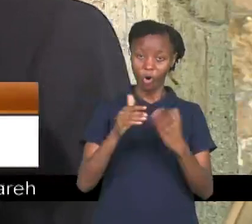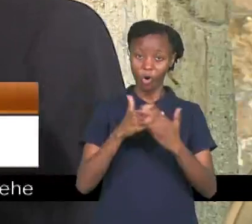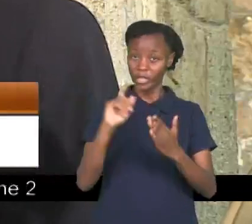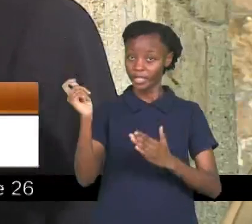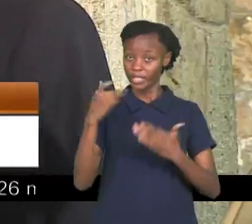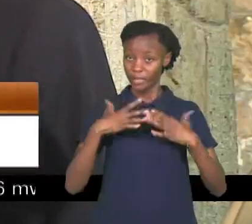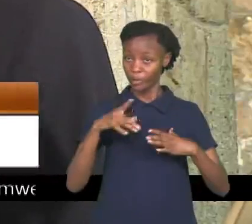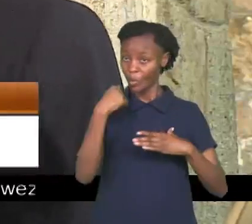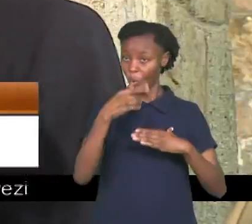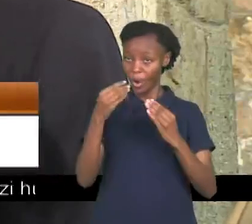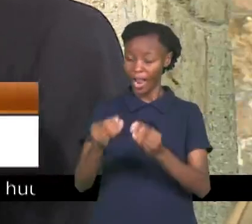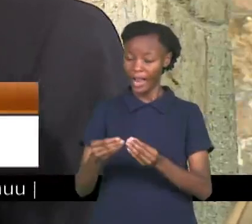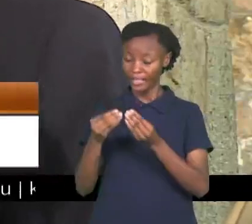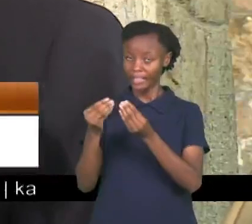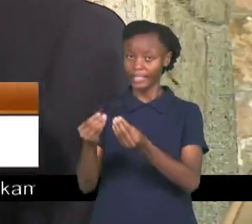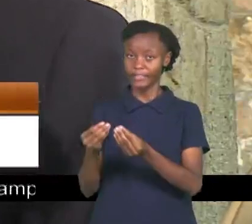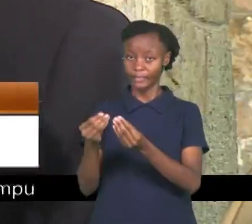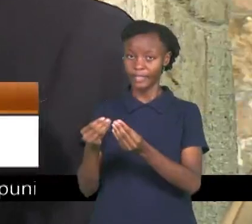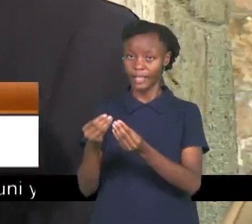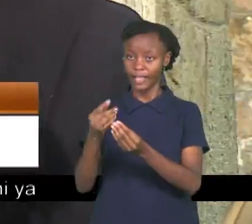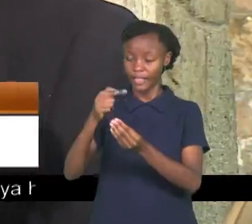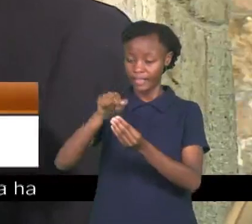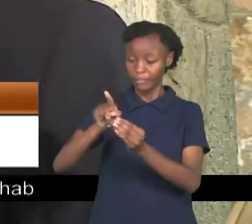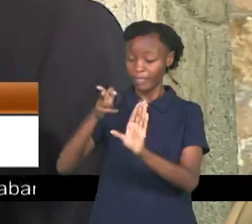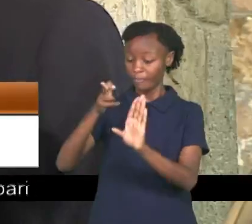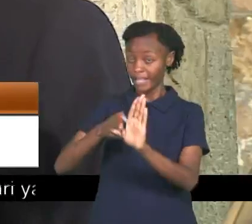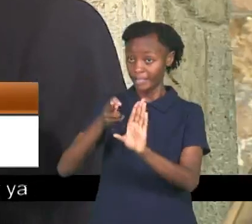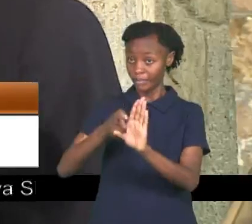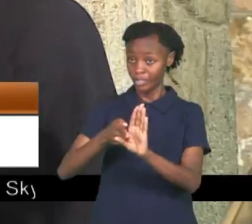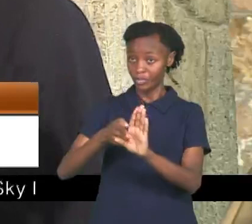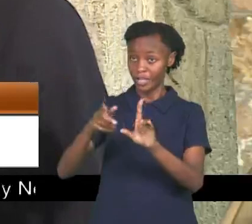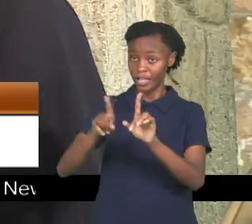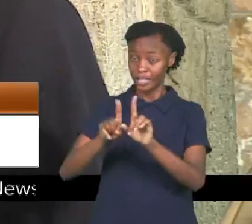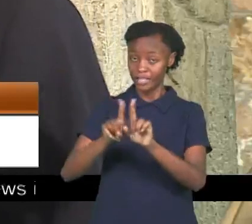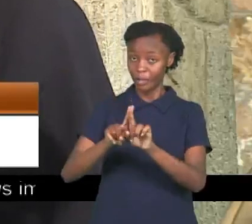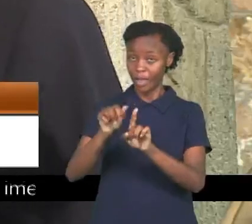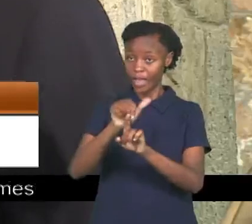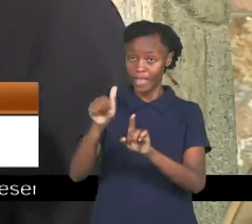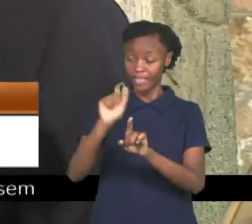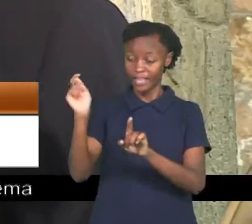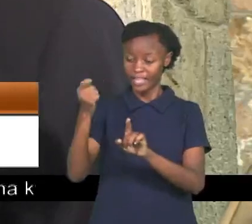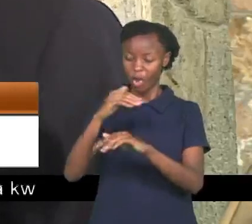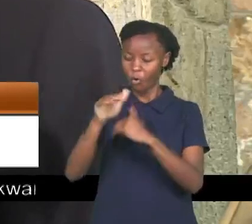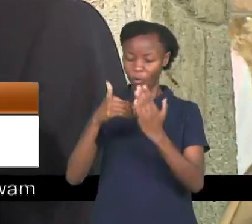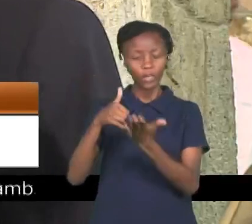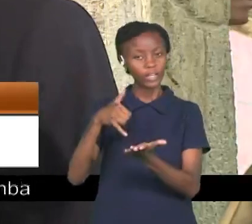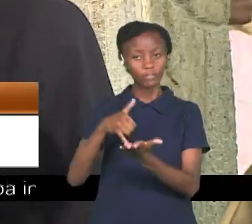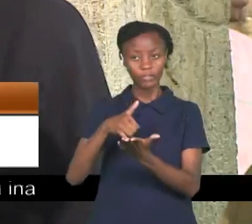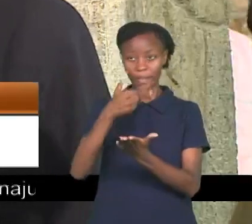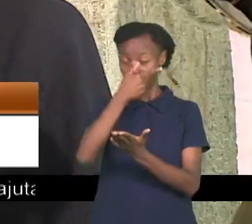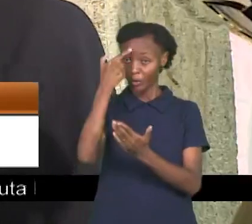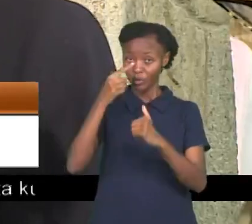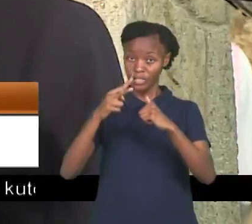who responded to our call for participation. The first of Kenya was captured because